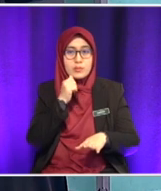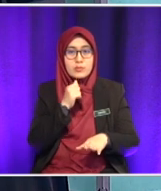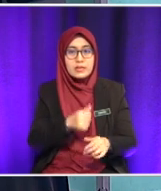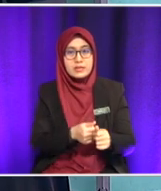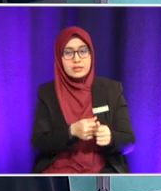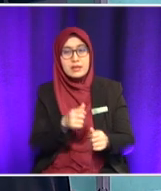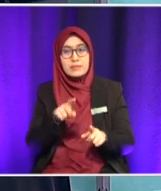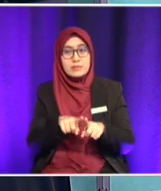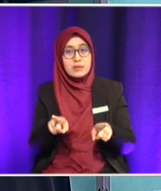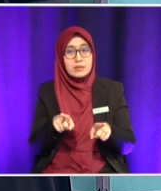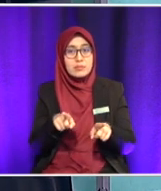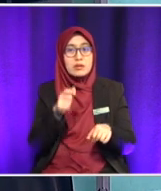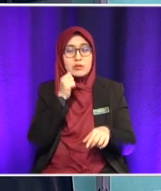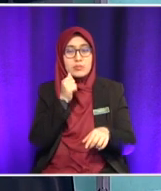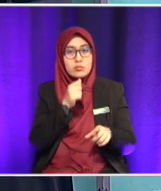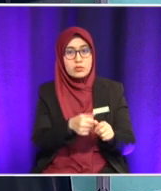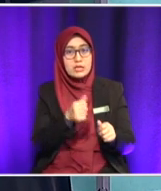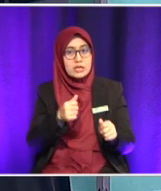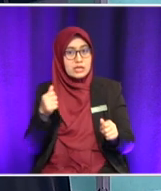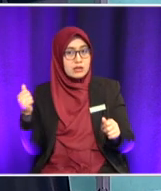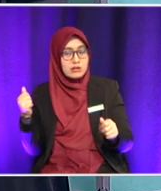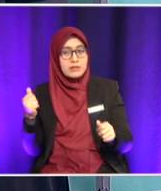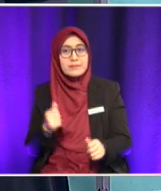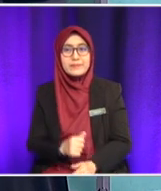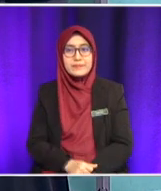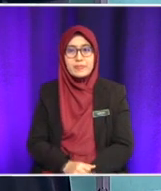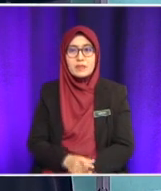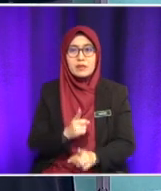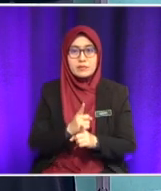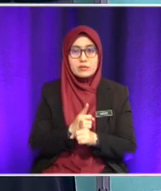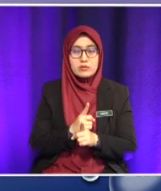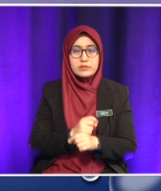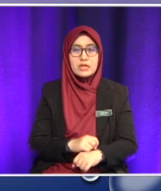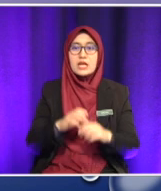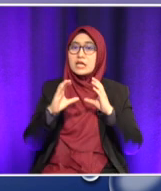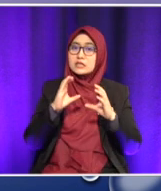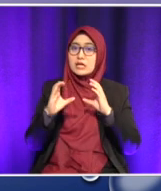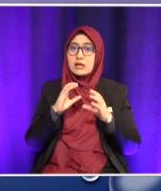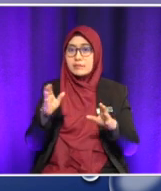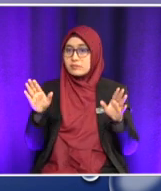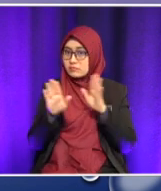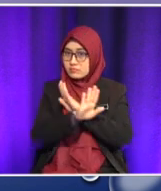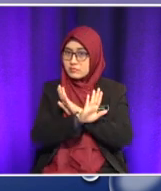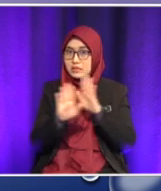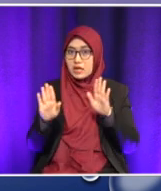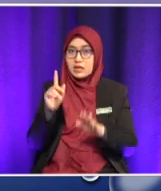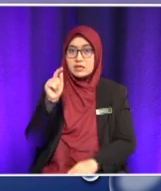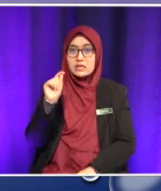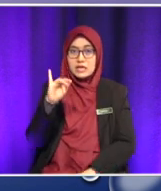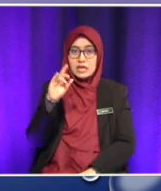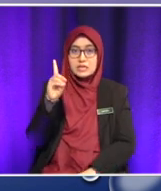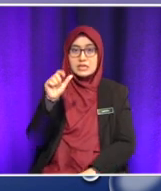perempuan itu pertama tidak yaitu tidak mematuhi